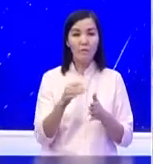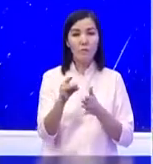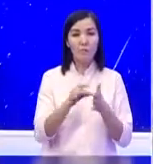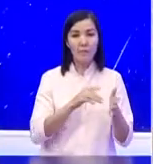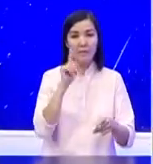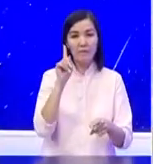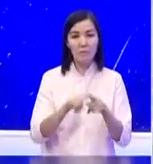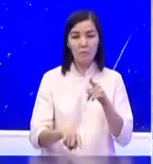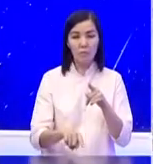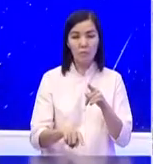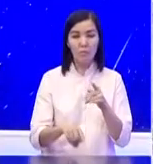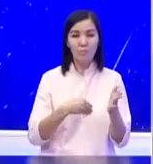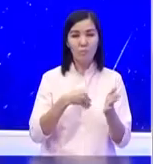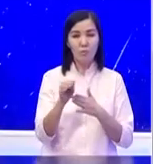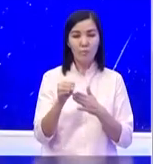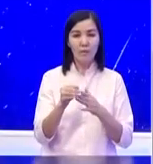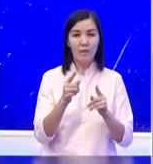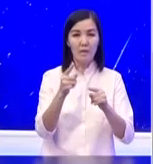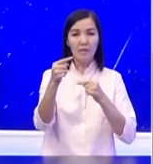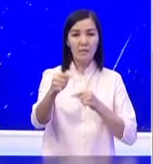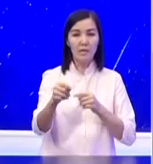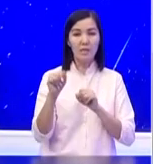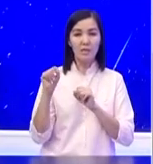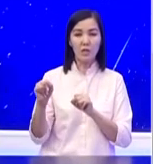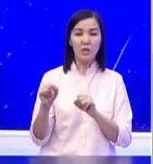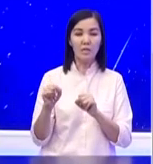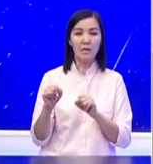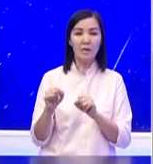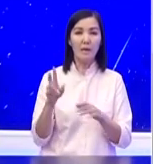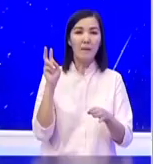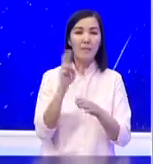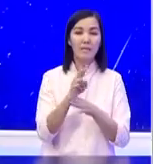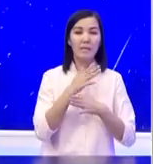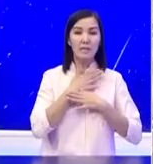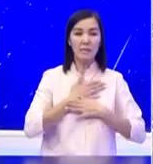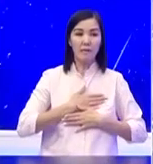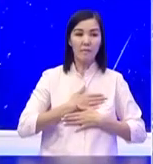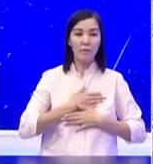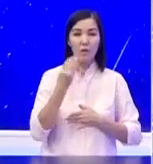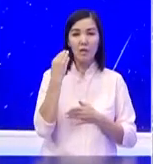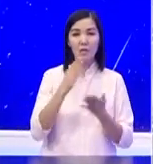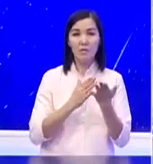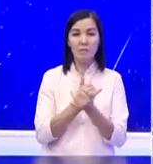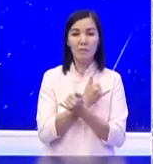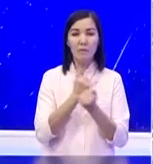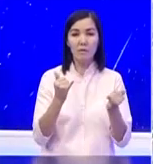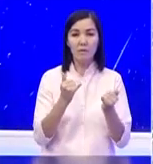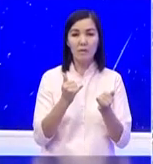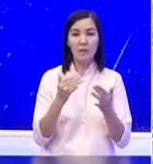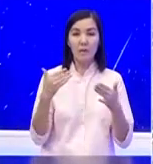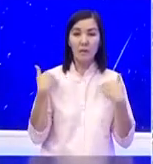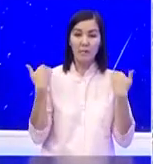и удобным способом с соблюдением всех защитных мер. Посетители остались довольны качеством обслуживания и